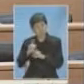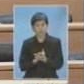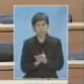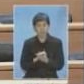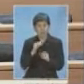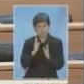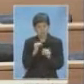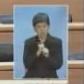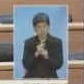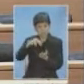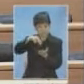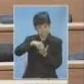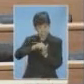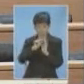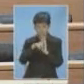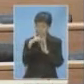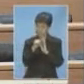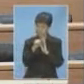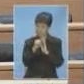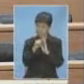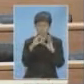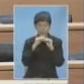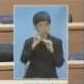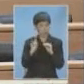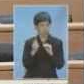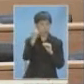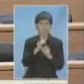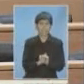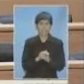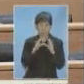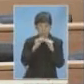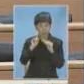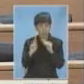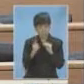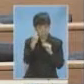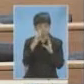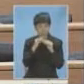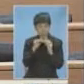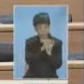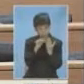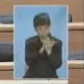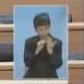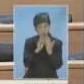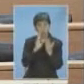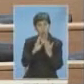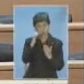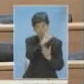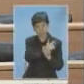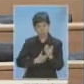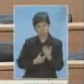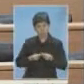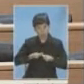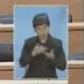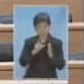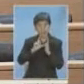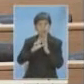เจ้าหน้าที่ข้างหน้ายืนขึ้นเวลา10นาฬิกาเศษๆบอกเป็นการประชุมวันแรกการประชุมวันแรกเริ่มต้นจากการอ่านพระบรมราชโองการครับ